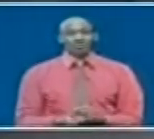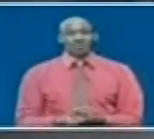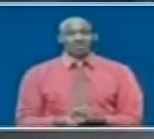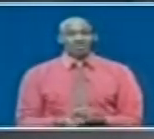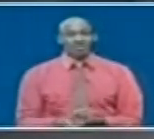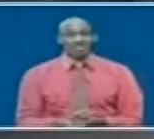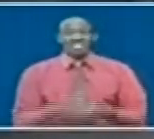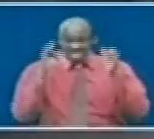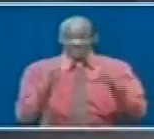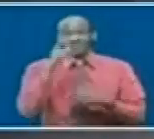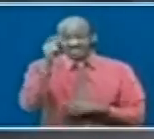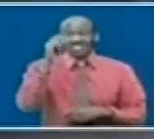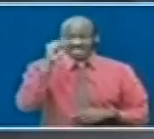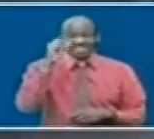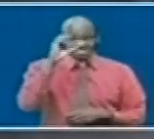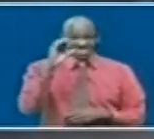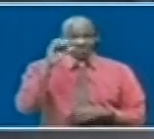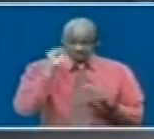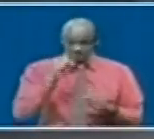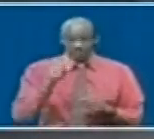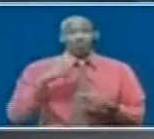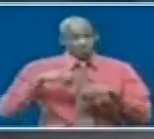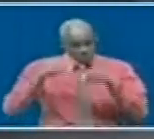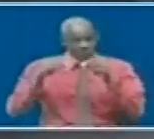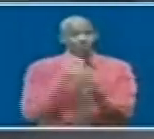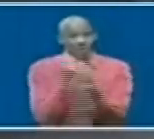If the Teacher Service Commission can move as expected,